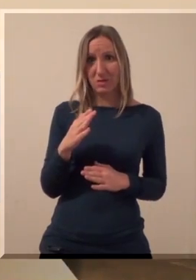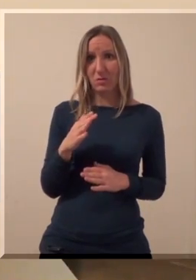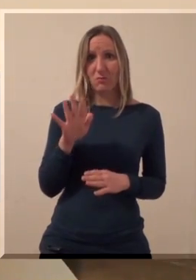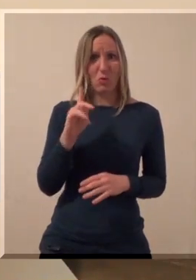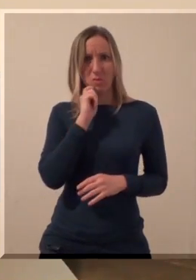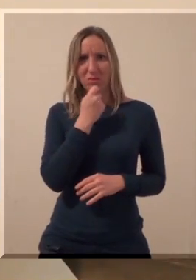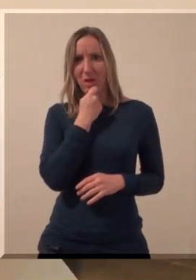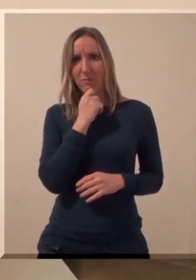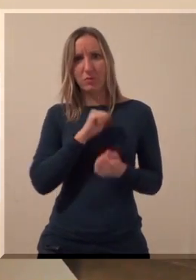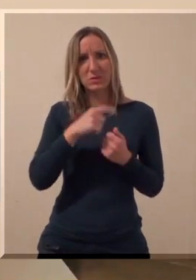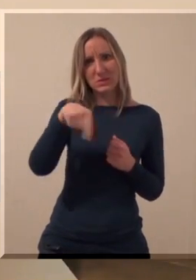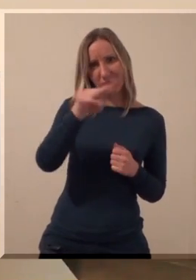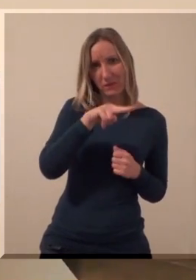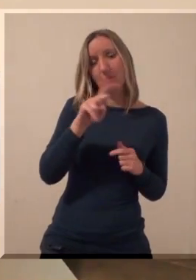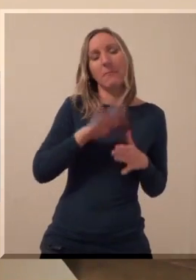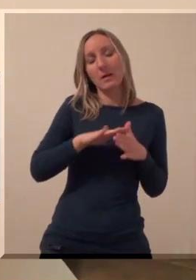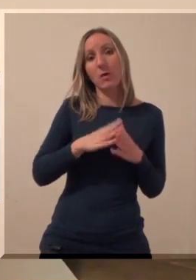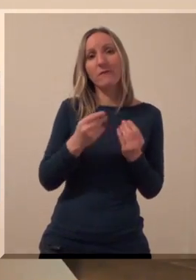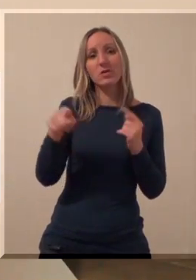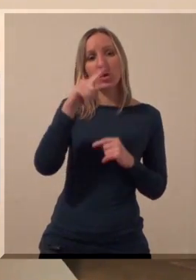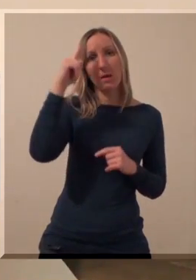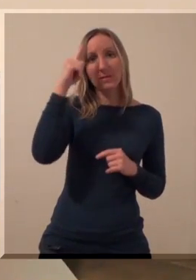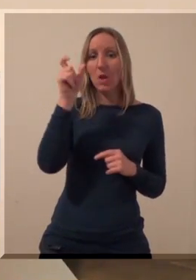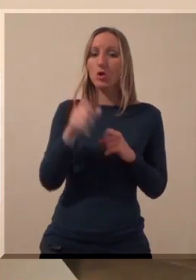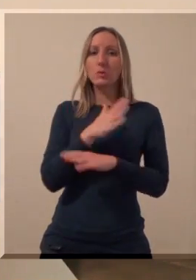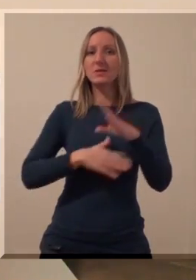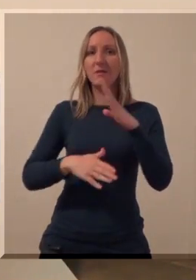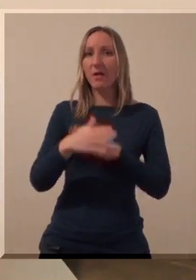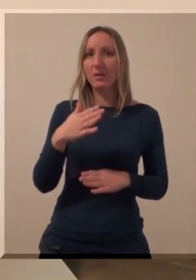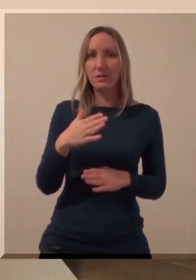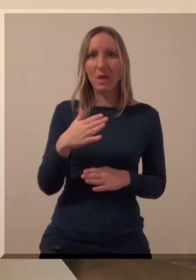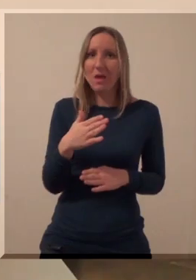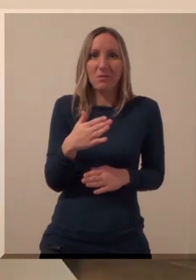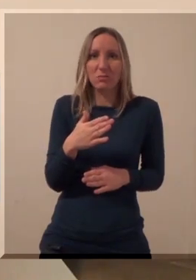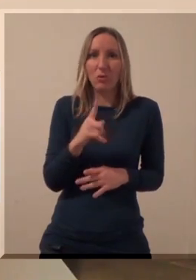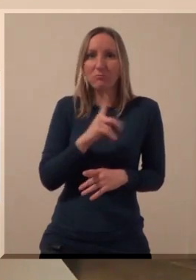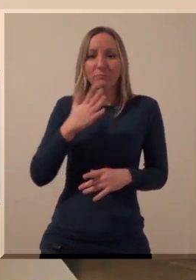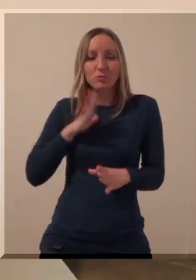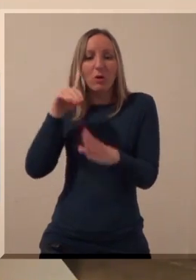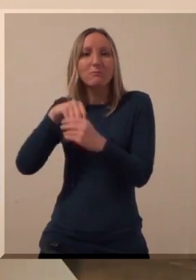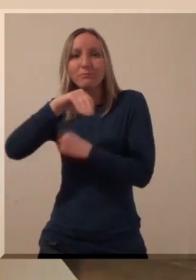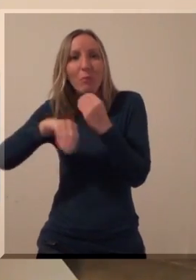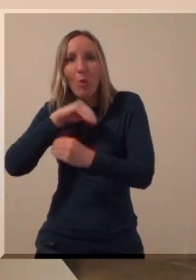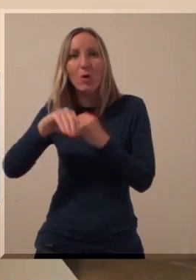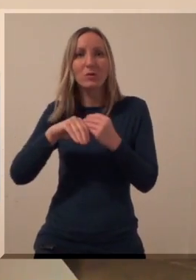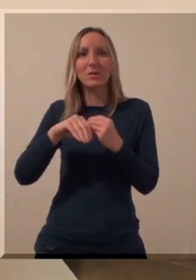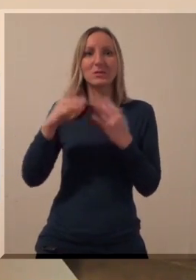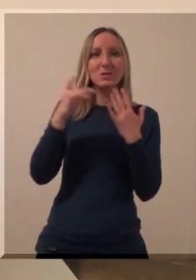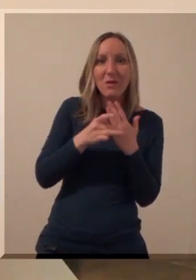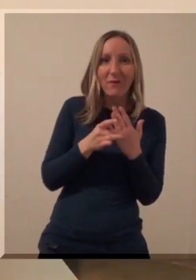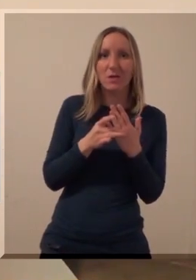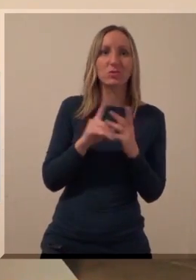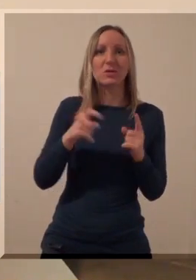našem društvu tabu. Svi smatraju, pardon, većina smatra da je osobe sa invaliditetom aseksualne i da se o tome uglavnom ni